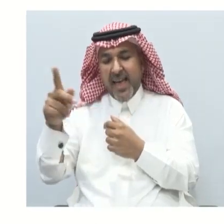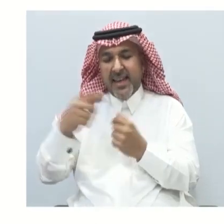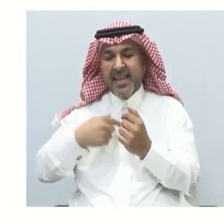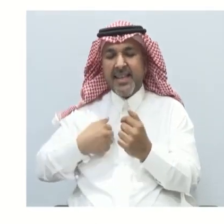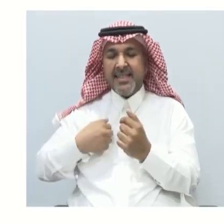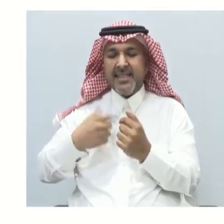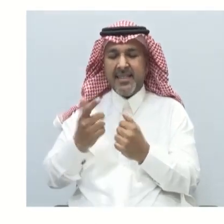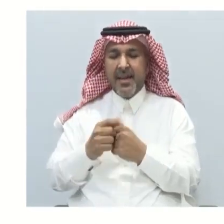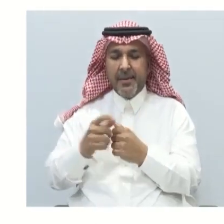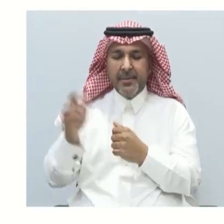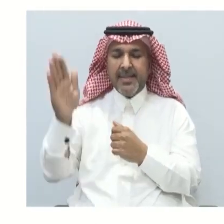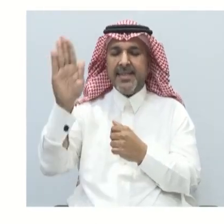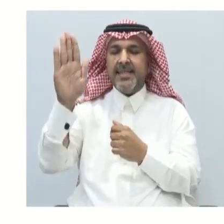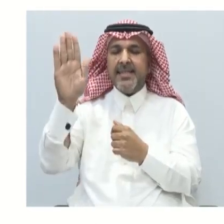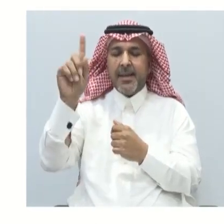للبيانات